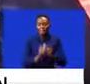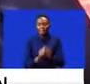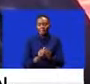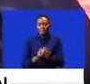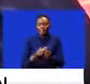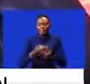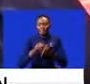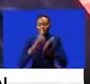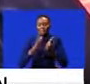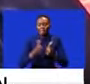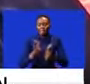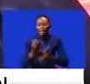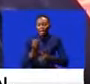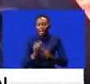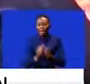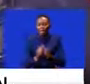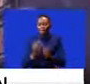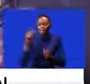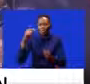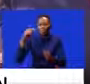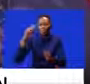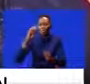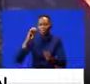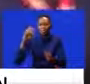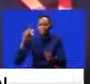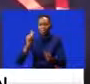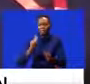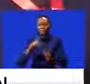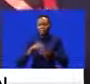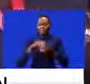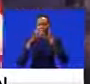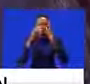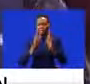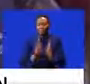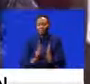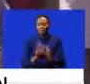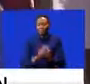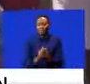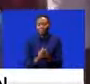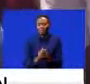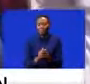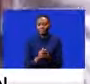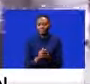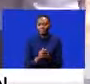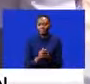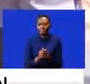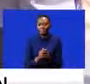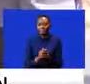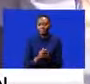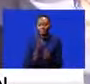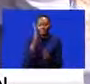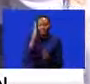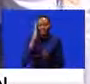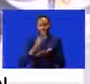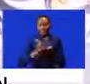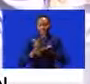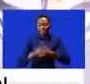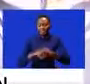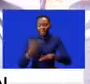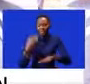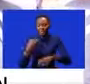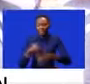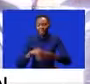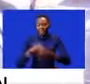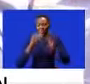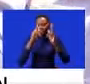mar Kupete badeni eri ma City ma Kisumo. Bwana wange machiegni abe angeni ibe ndalo moko kane in Kisumu dei ine